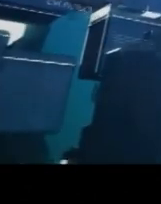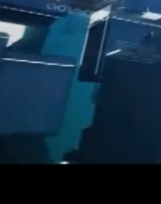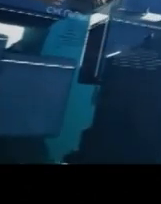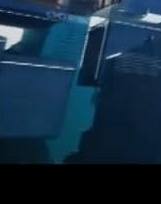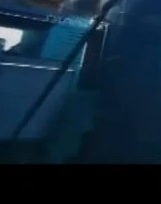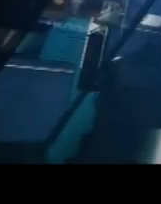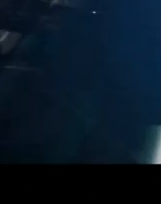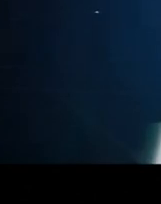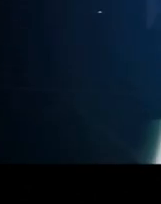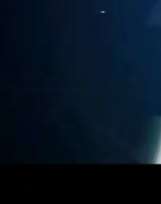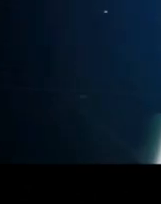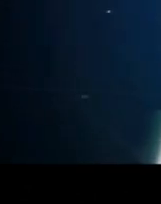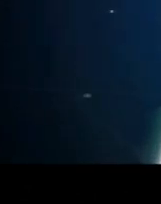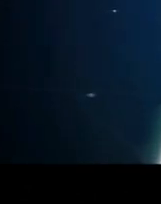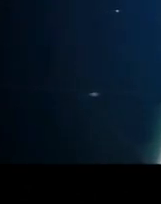Музика